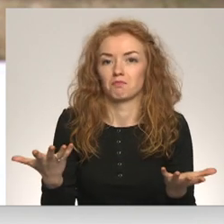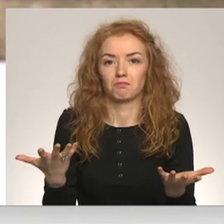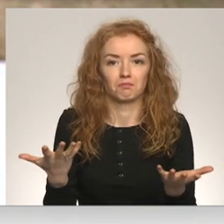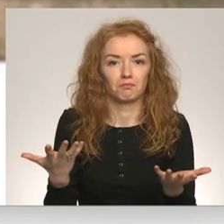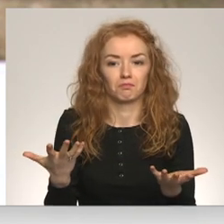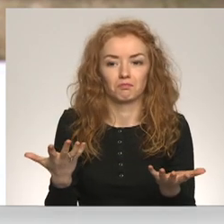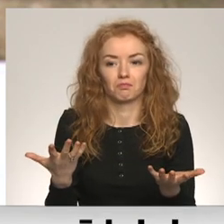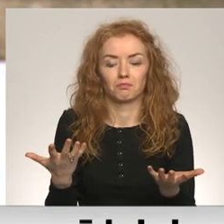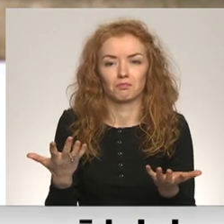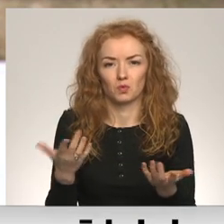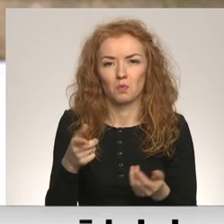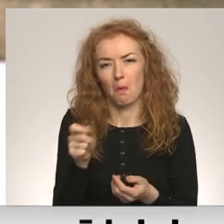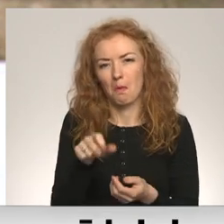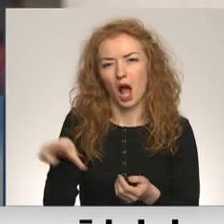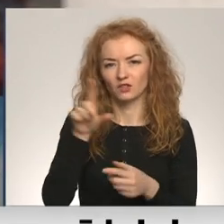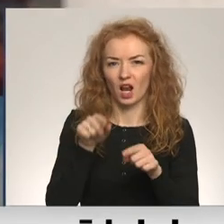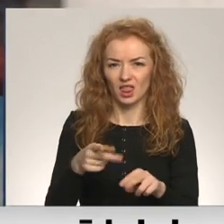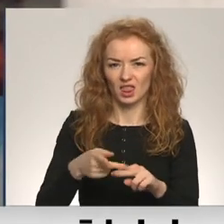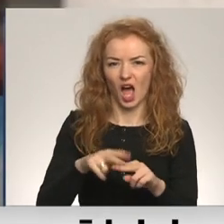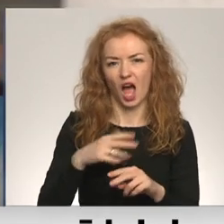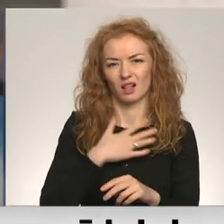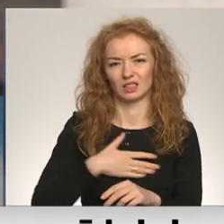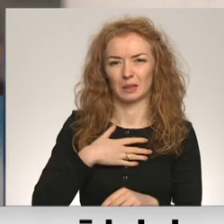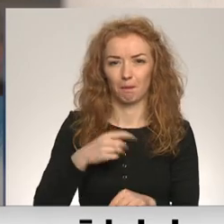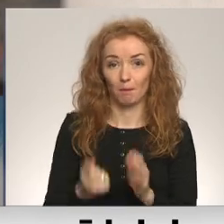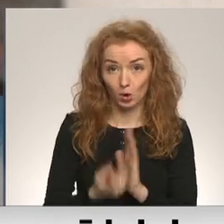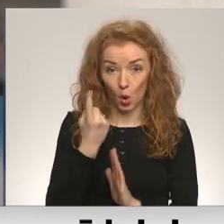tas ir tas tipiskākais, kas varētu būt ar Covidu.